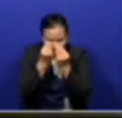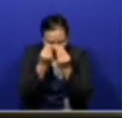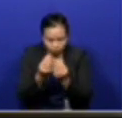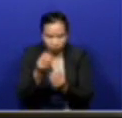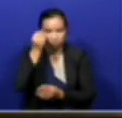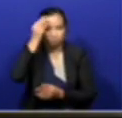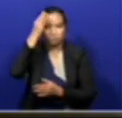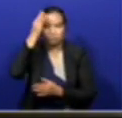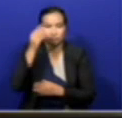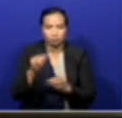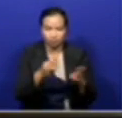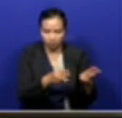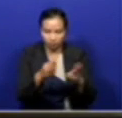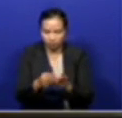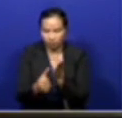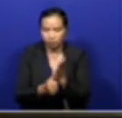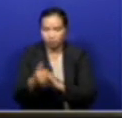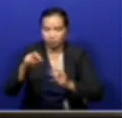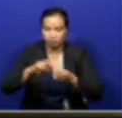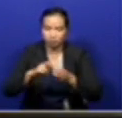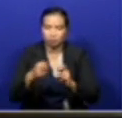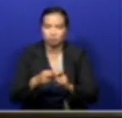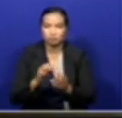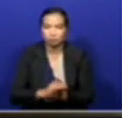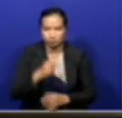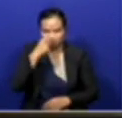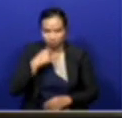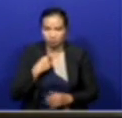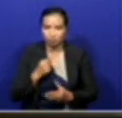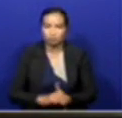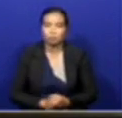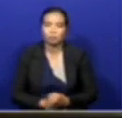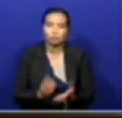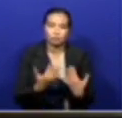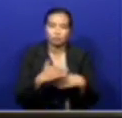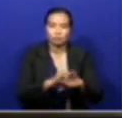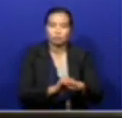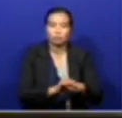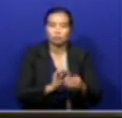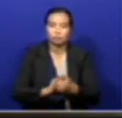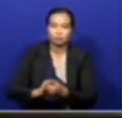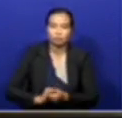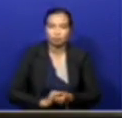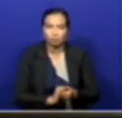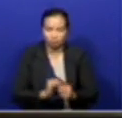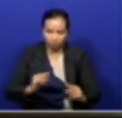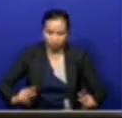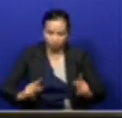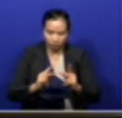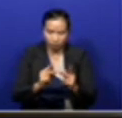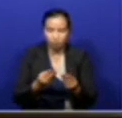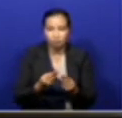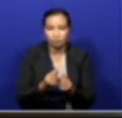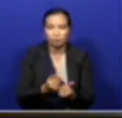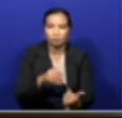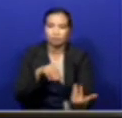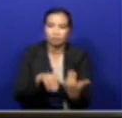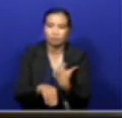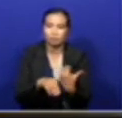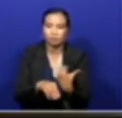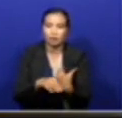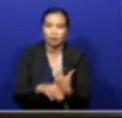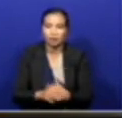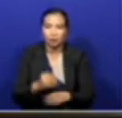าการเกิดอุบัติเหตุของไทยโดยความร่วมมือของกระทรวงที่ดินโครงสร้างพื้นฐาน